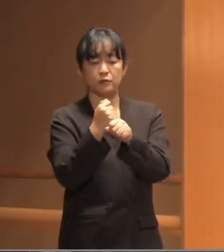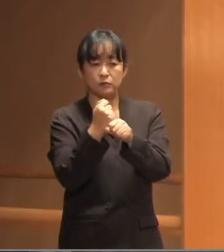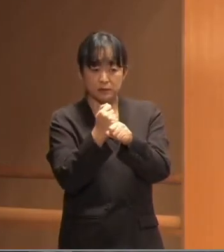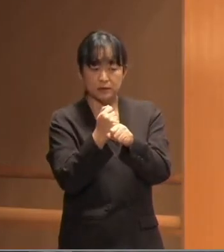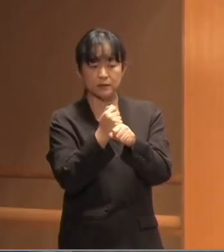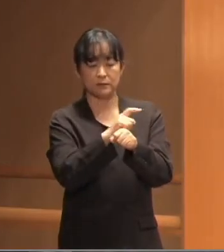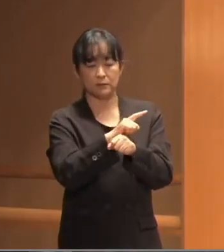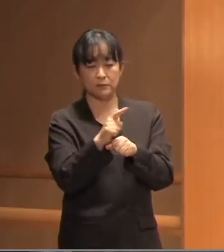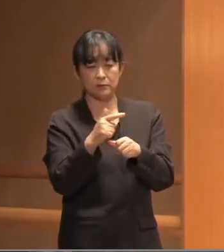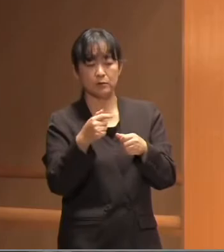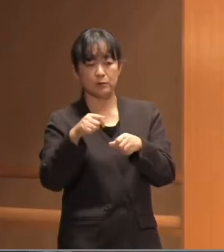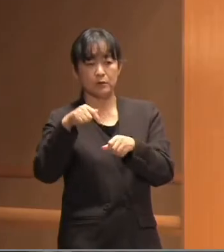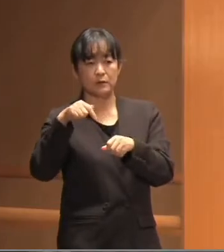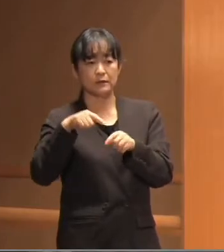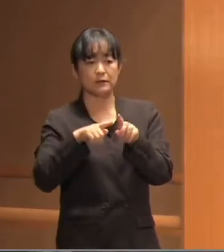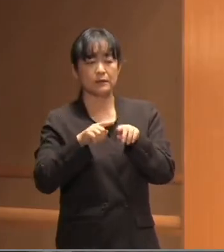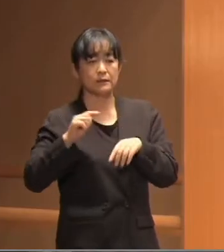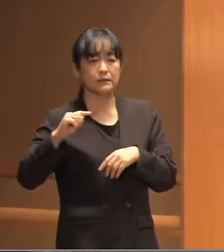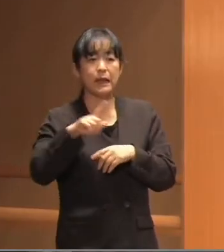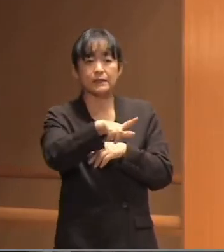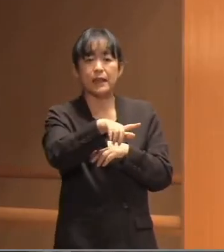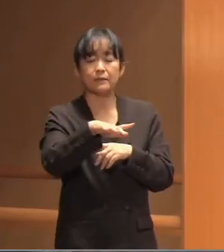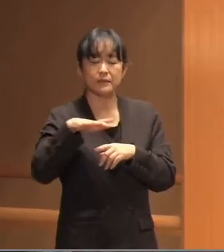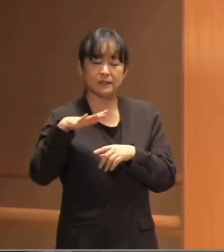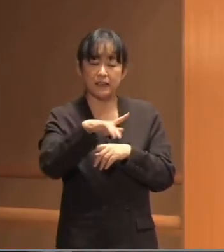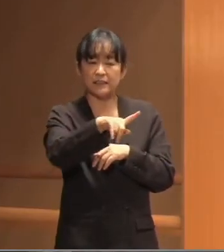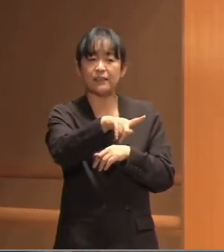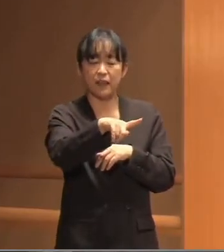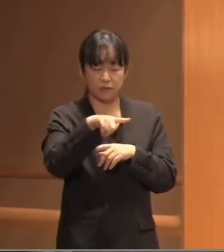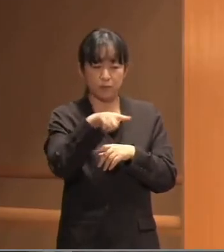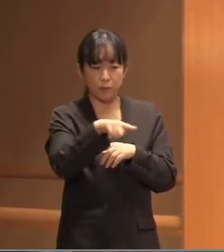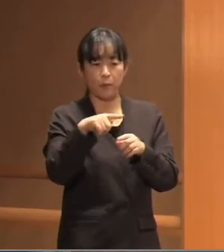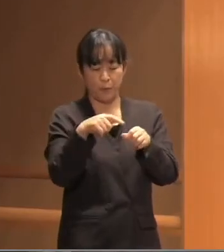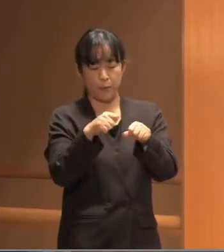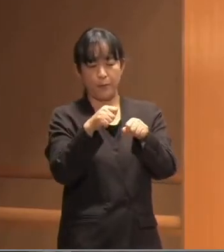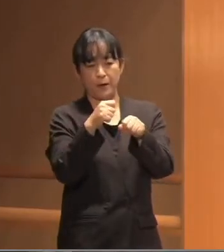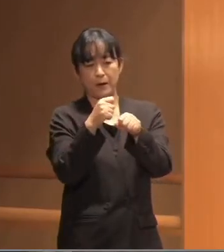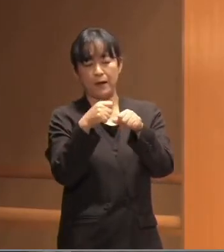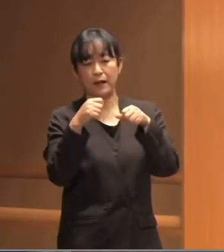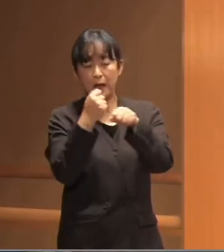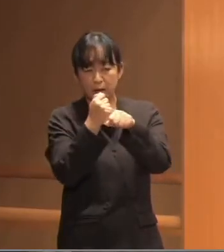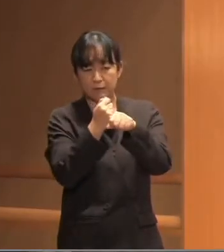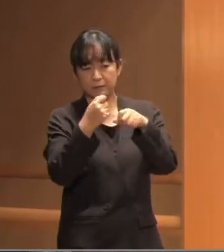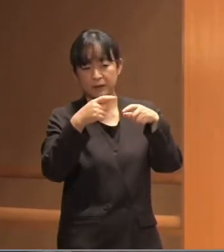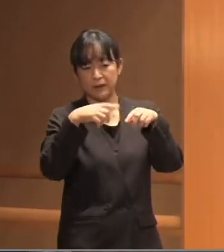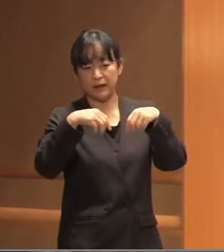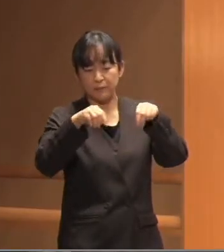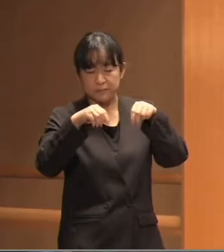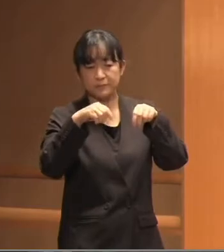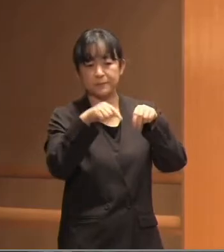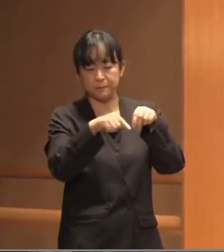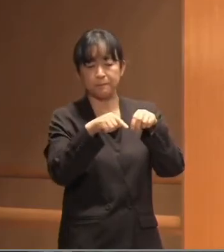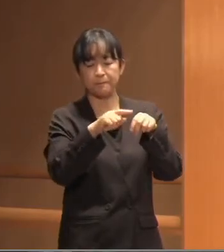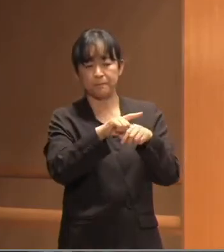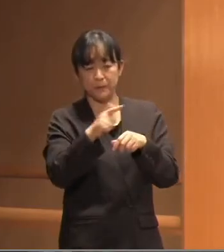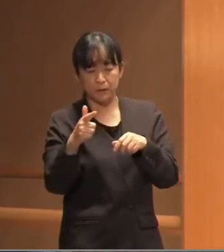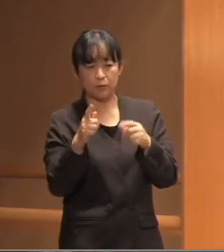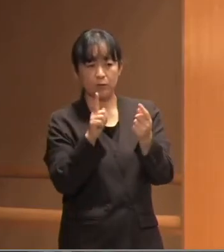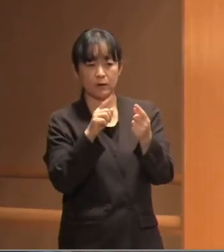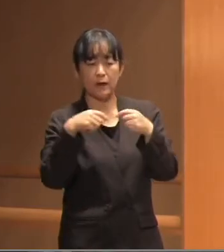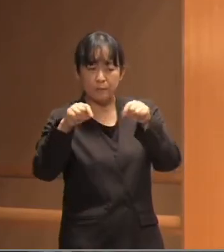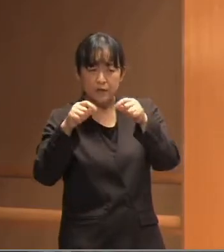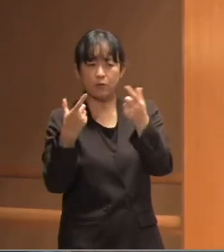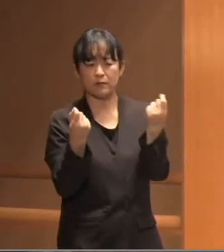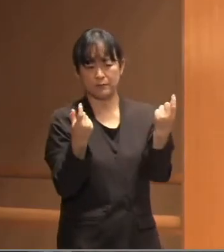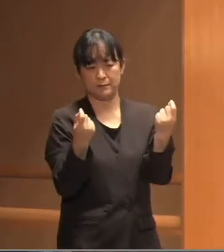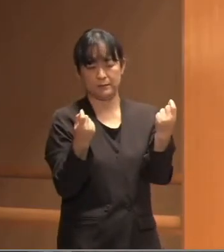発、そして建築方面など同じ紙を対象としながらも異なる視